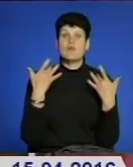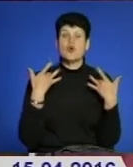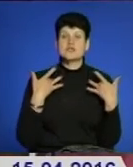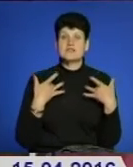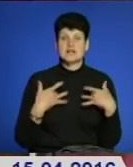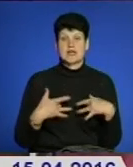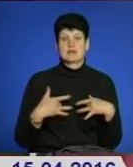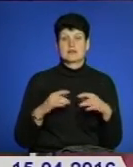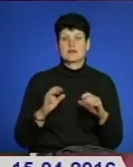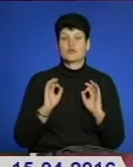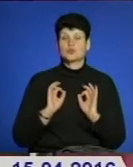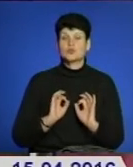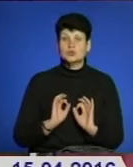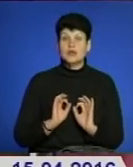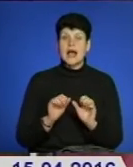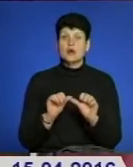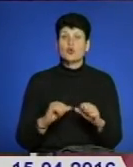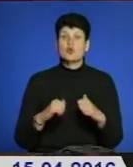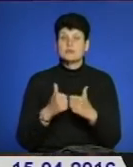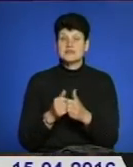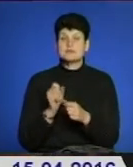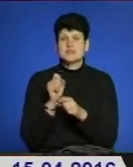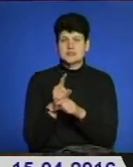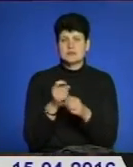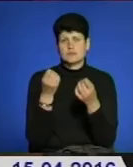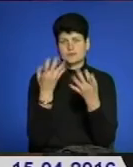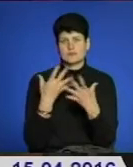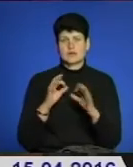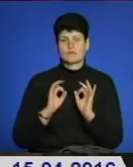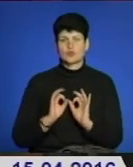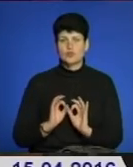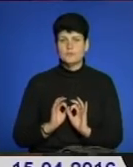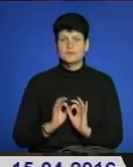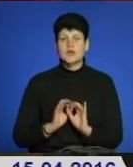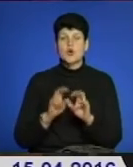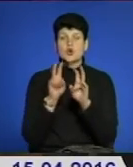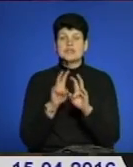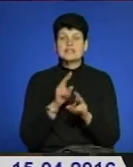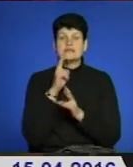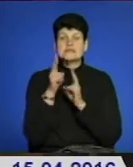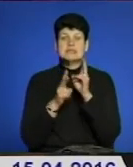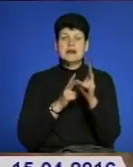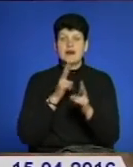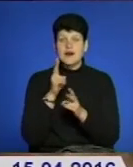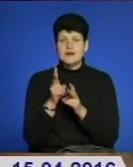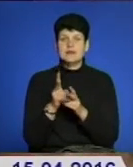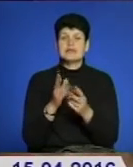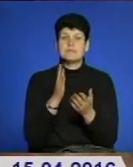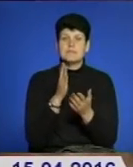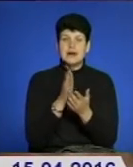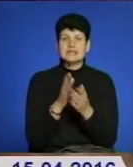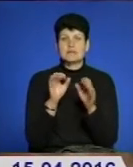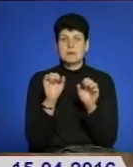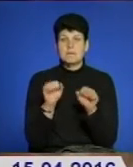у прокуратурі, а комісія призначатиме рядових прокурорів, розглядатиме скарги проти працівників прокуратури і матиме